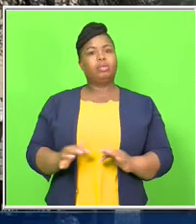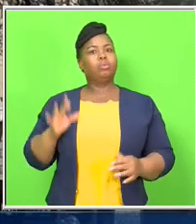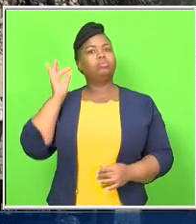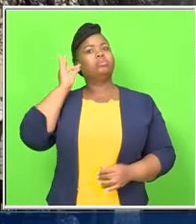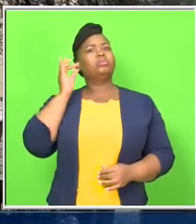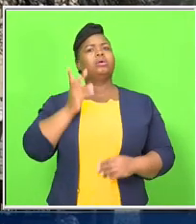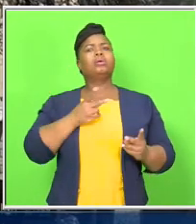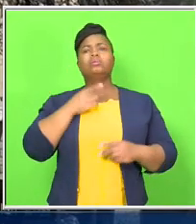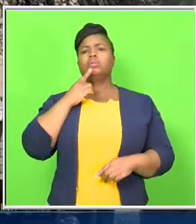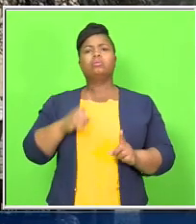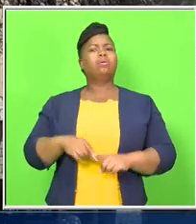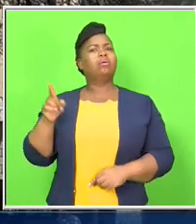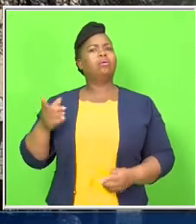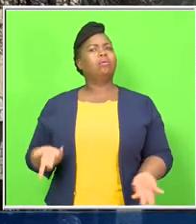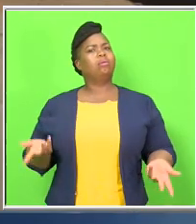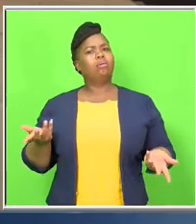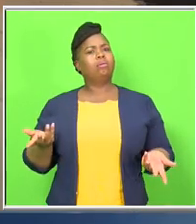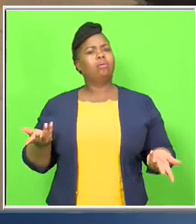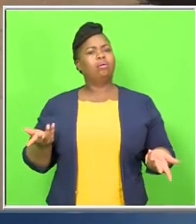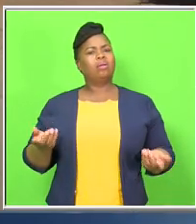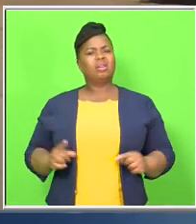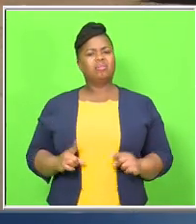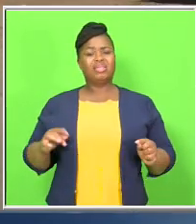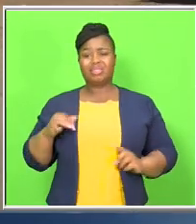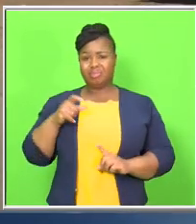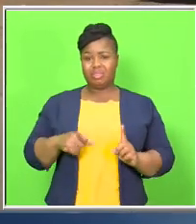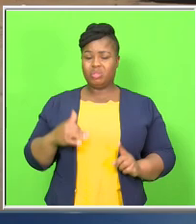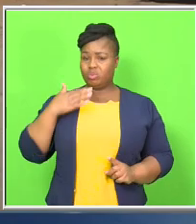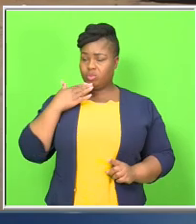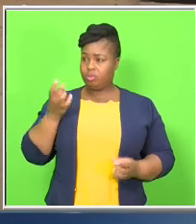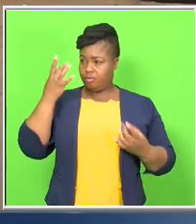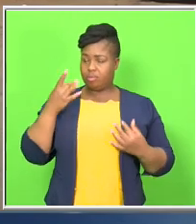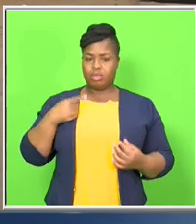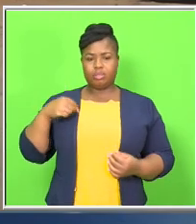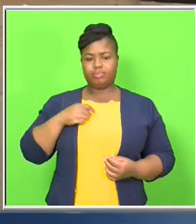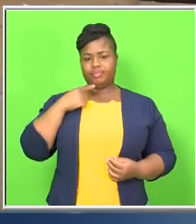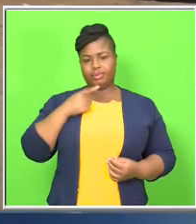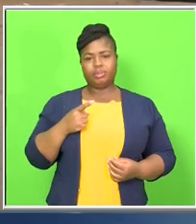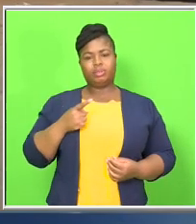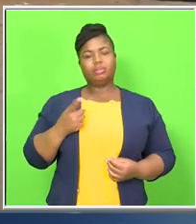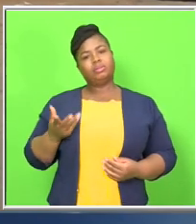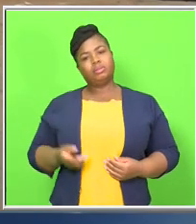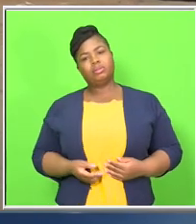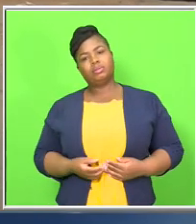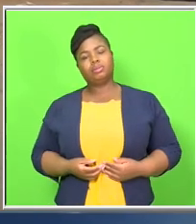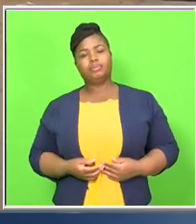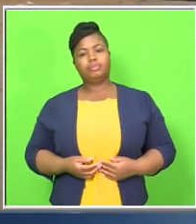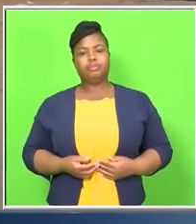sektua futsebe mkipi Ati ku yenamuntu Ati stiedi le ukutige Kukona lapwa